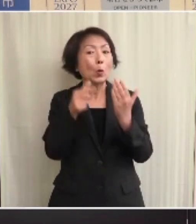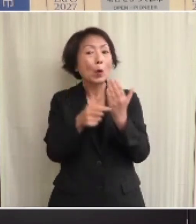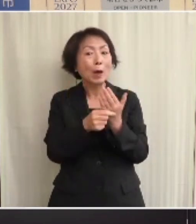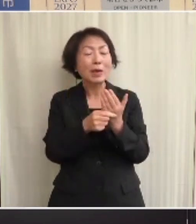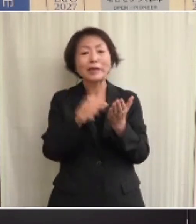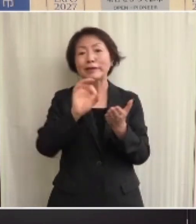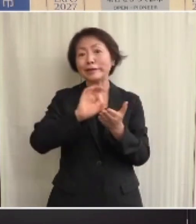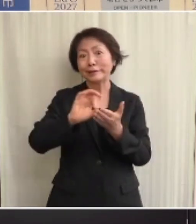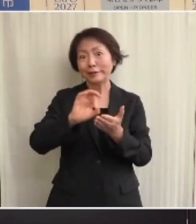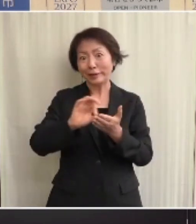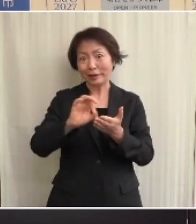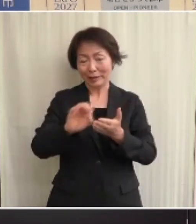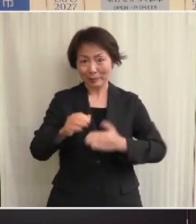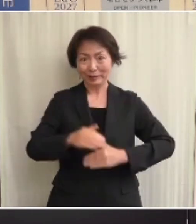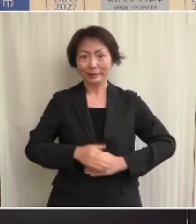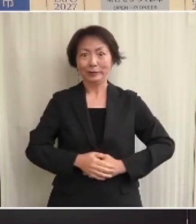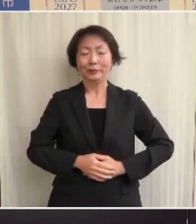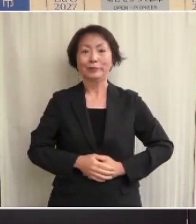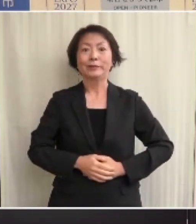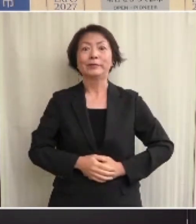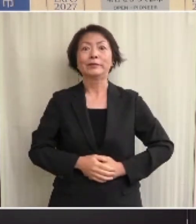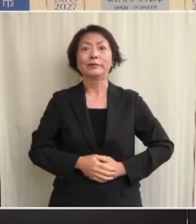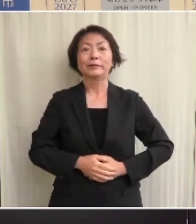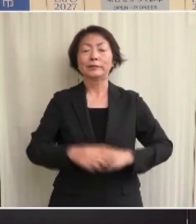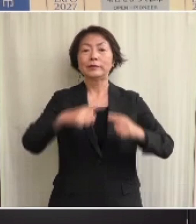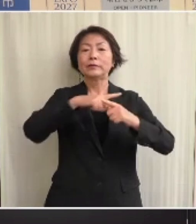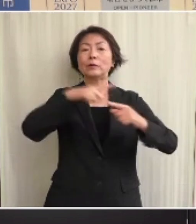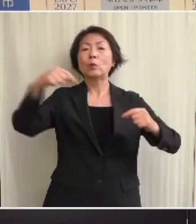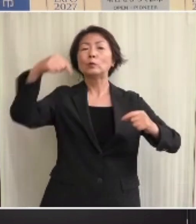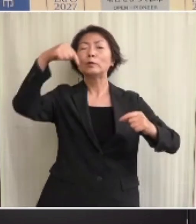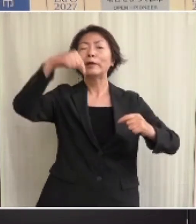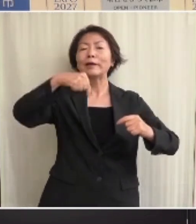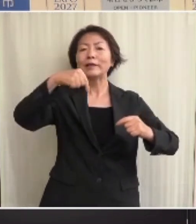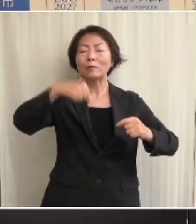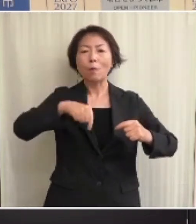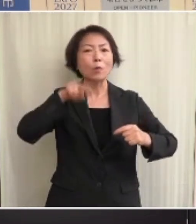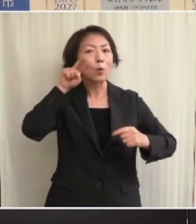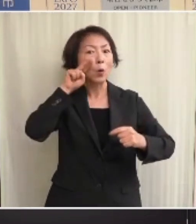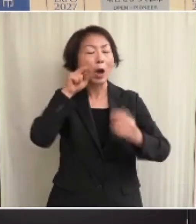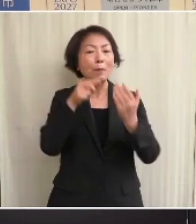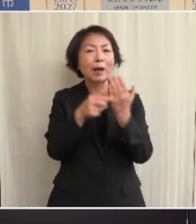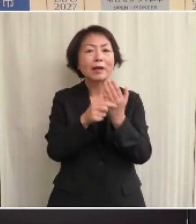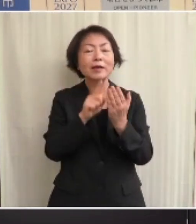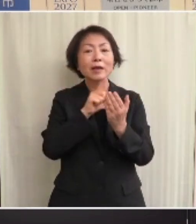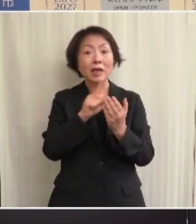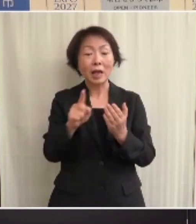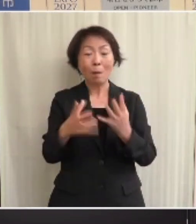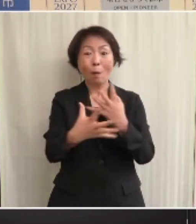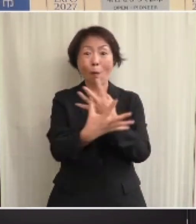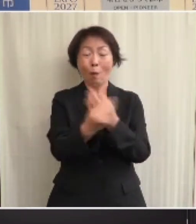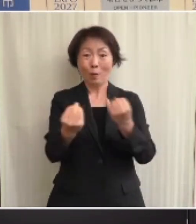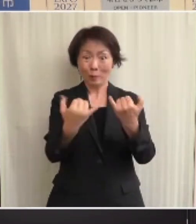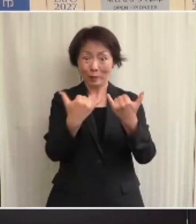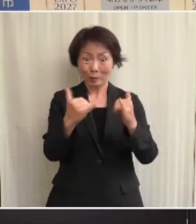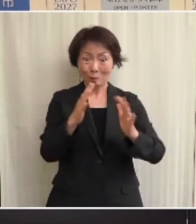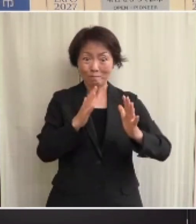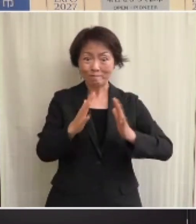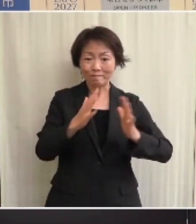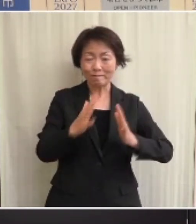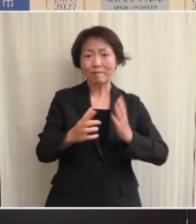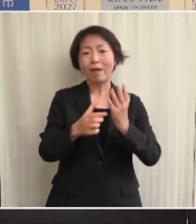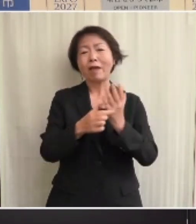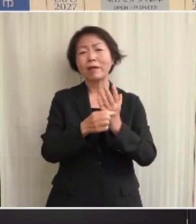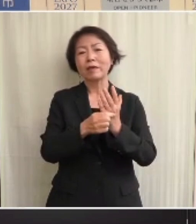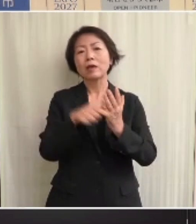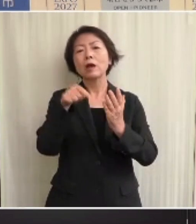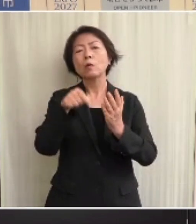方にご利用いただいております。でこの国内でもですね、まあ、有数のターミナル駅である横浜駅における取り組みを